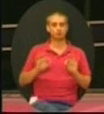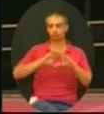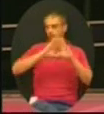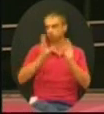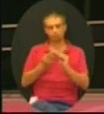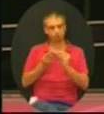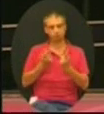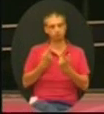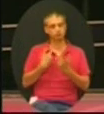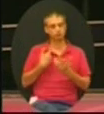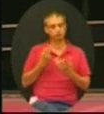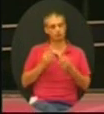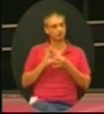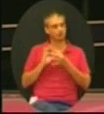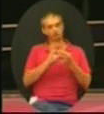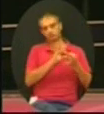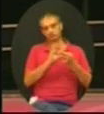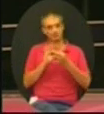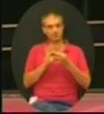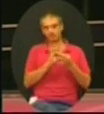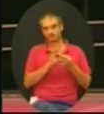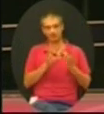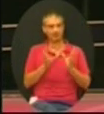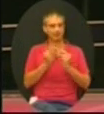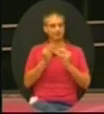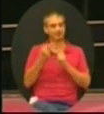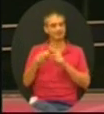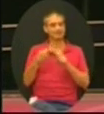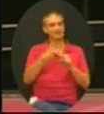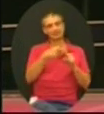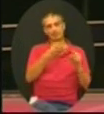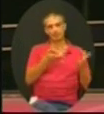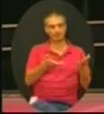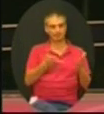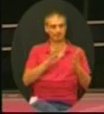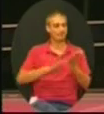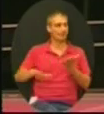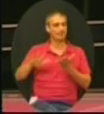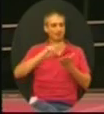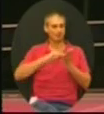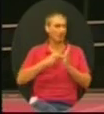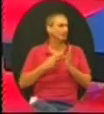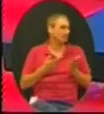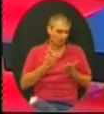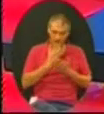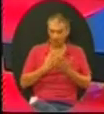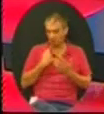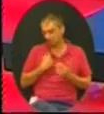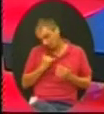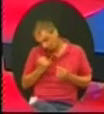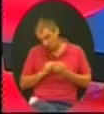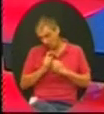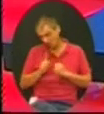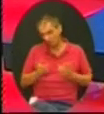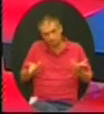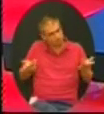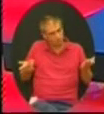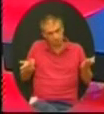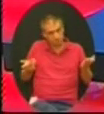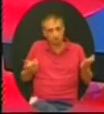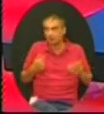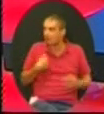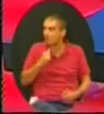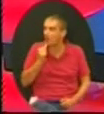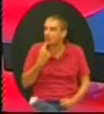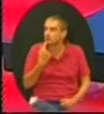בכלל שמתכתבת עם ה... עם הזרמים האלה במרחב הפוליטי. כן, אני יכולת להגיד לי כן, אני יכולת להגיד לי לא. לא, אני לא